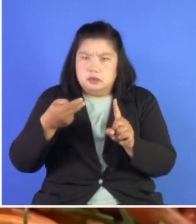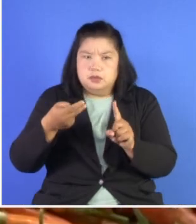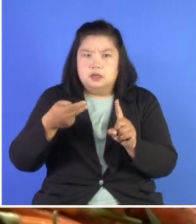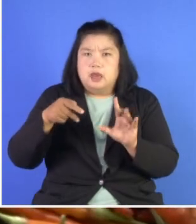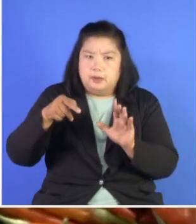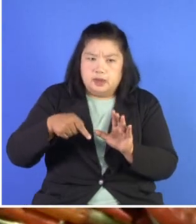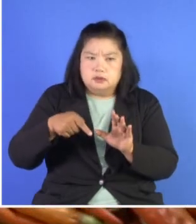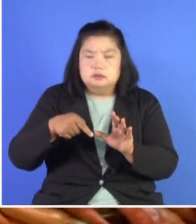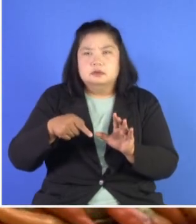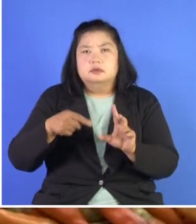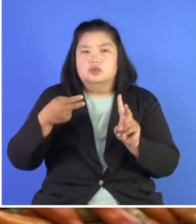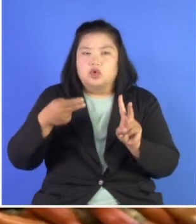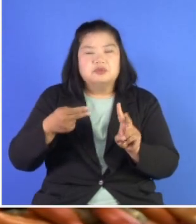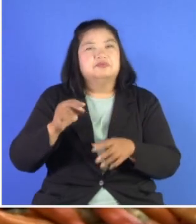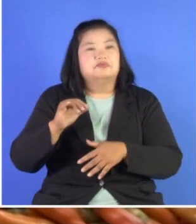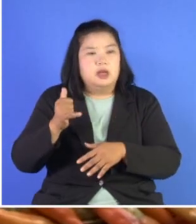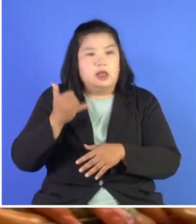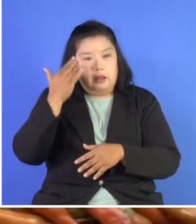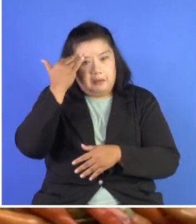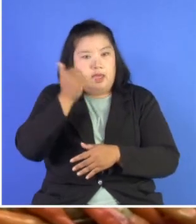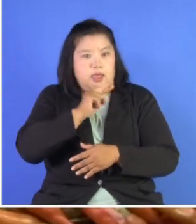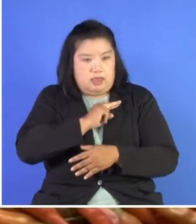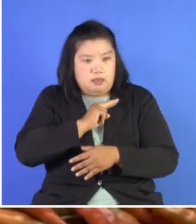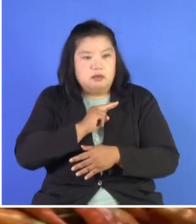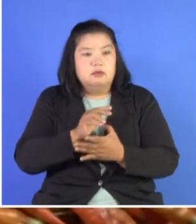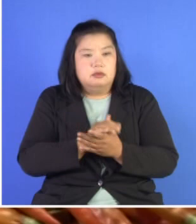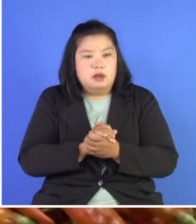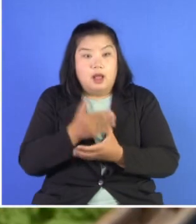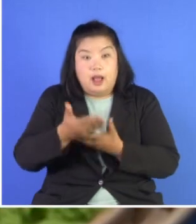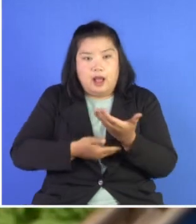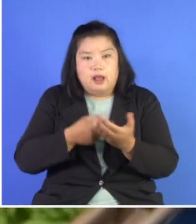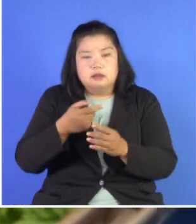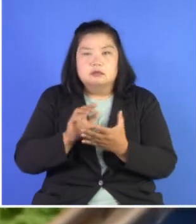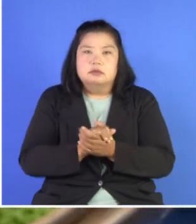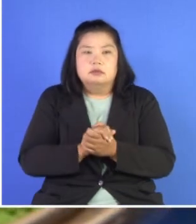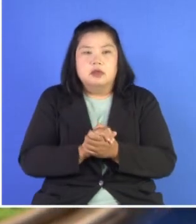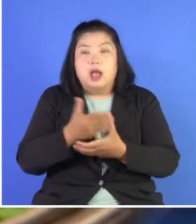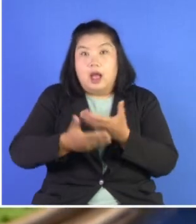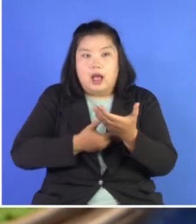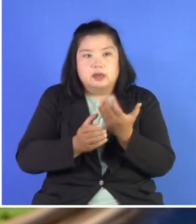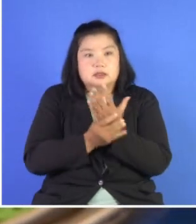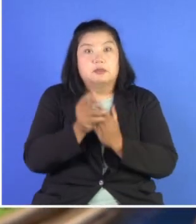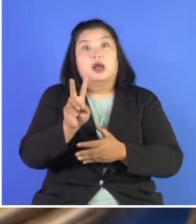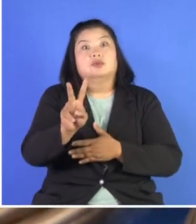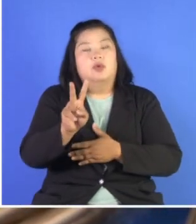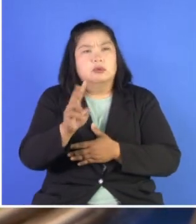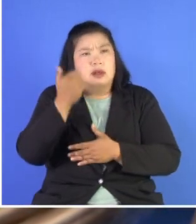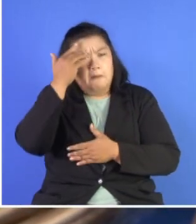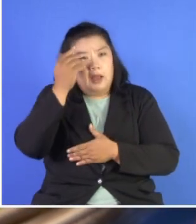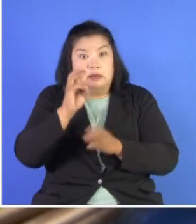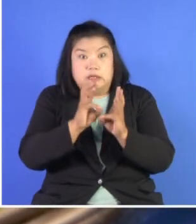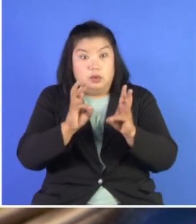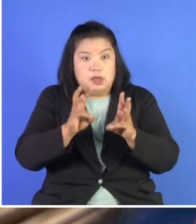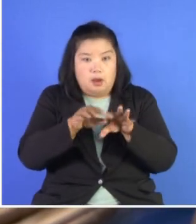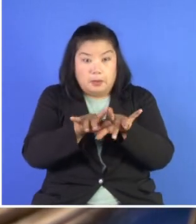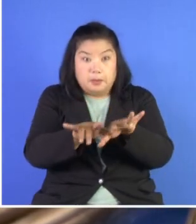อะไรเลยนะเพราะว่าการเพาะเลี้ยงไข่ผำเนี่ยก็ใช้เวลากันเพาะเลี้ยงแค่ 2เดือนเอ้ย 2อาทิตย์ 2อาทิตย์เอา